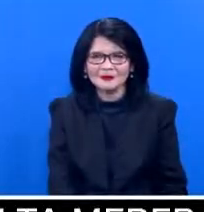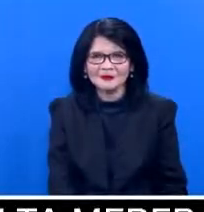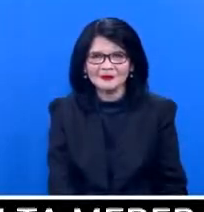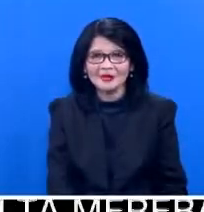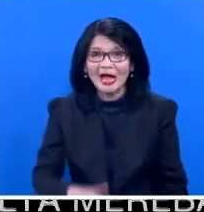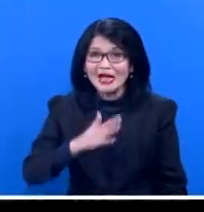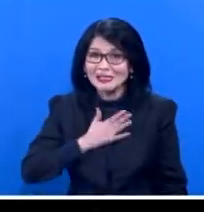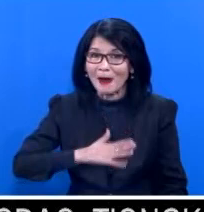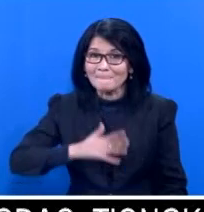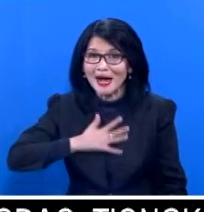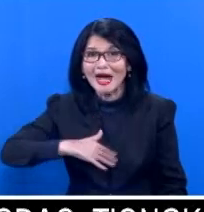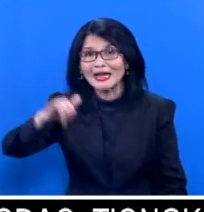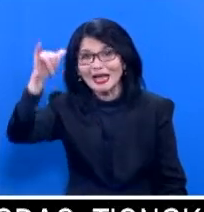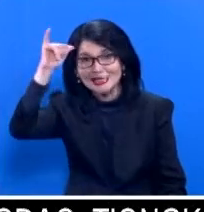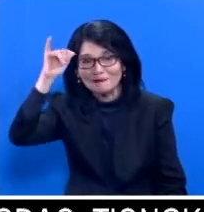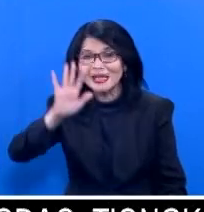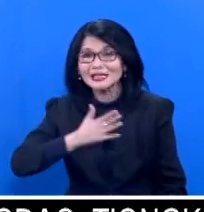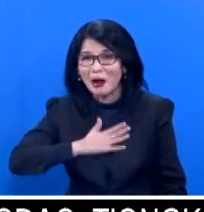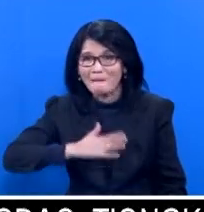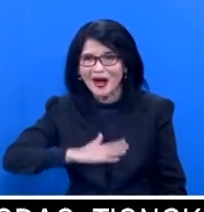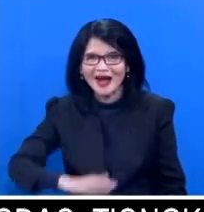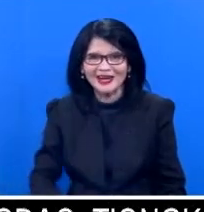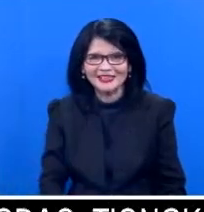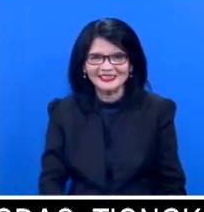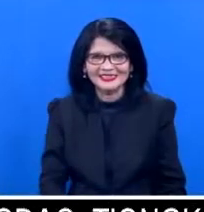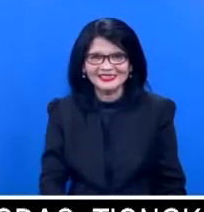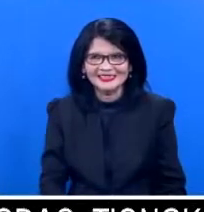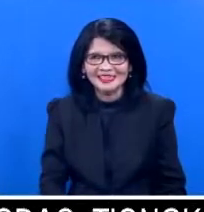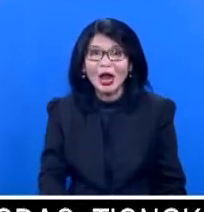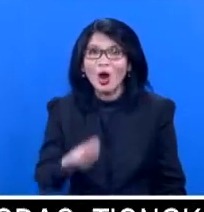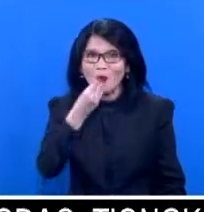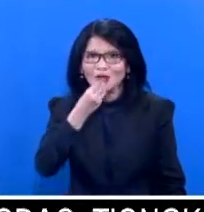Sabar ya Pi, rumputnya baru sampai. Yuk, sudah saatnya makan.